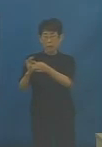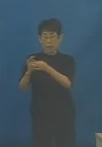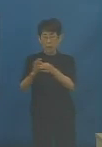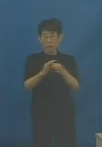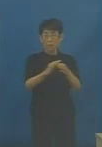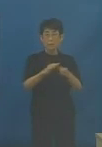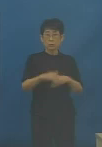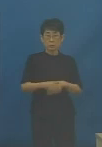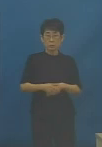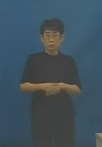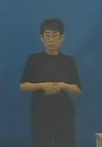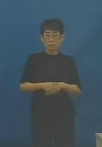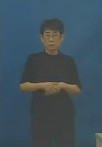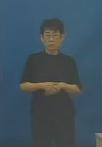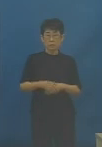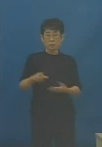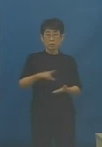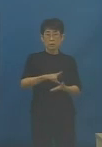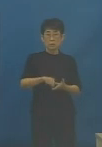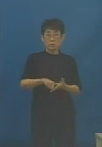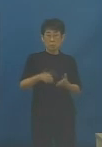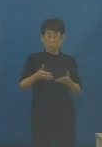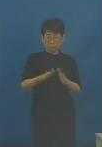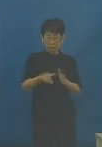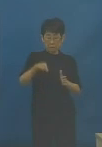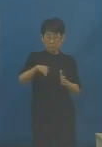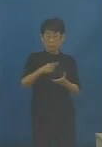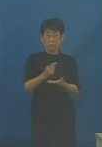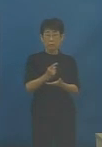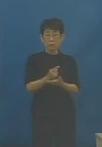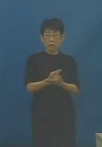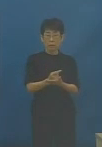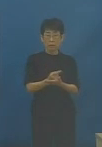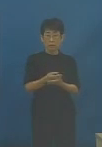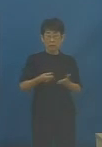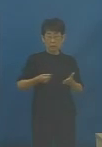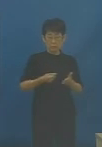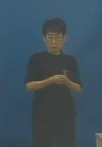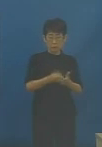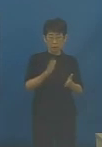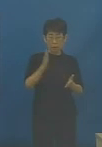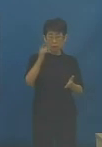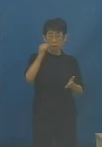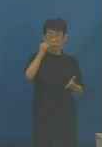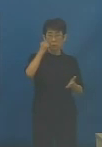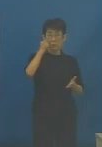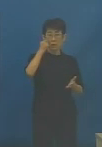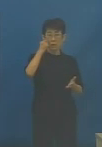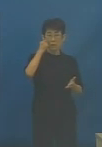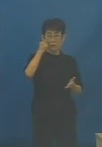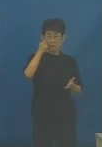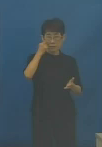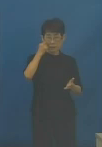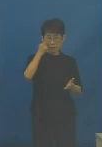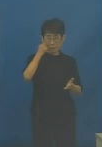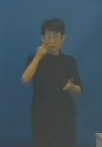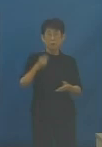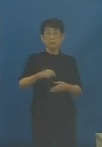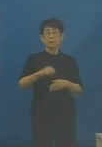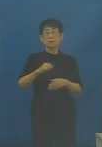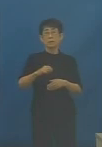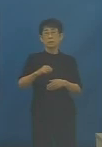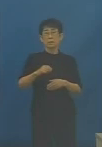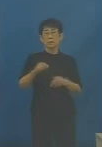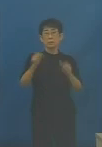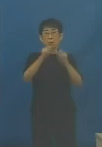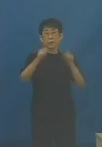体でなかなか一概に決めにくくなったというか、そういう問題領域に入り始めていると思います。